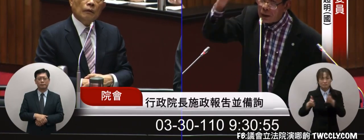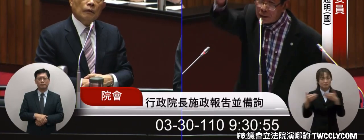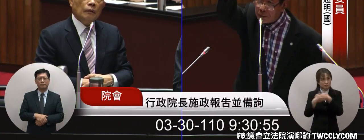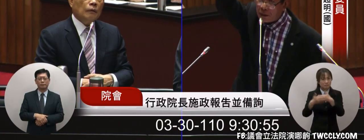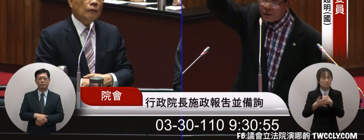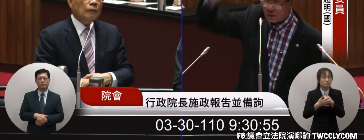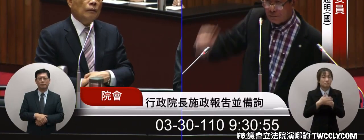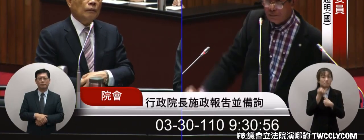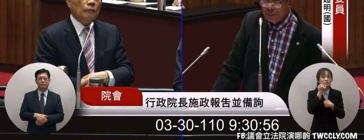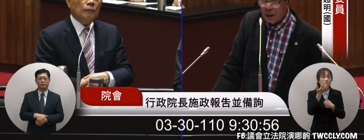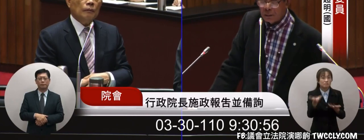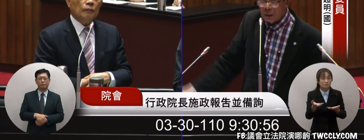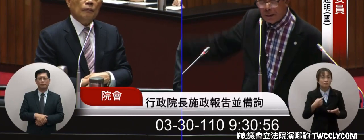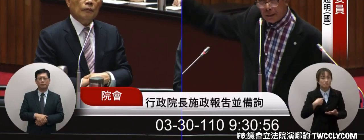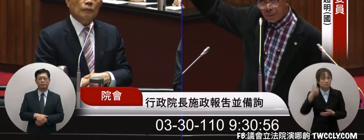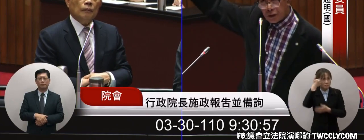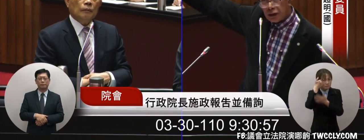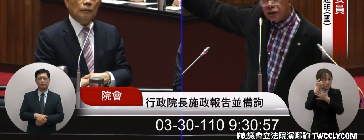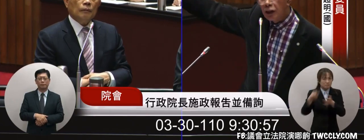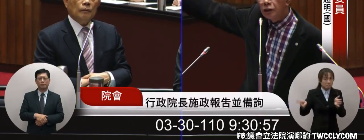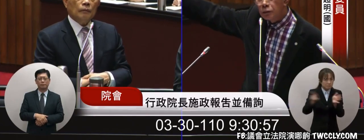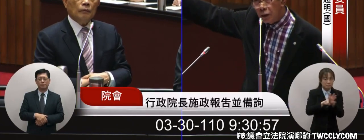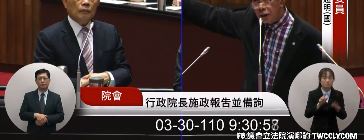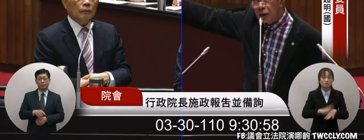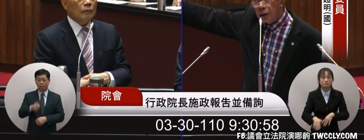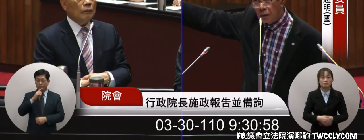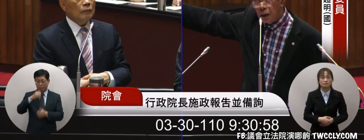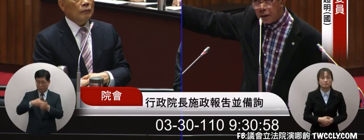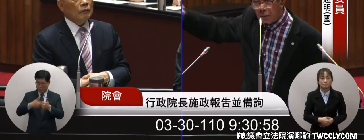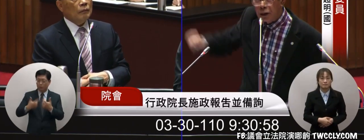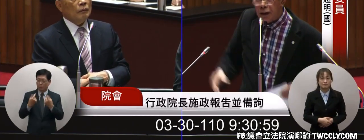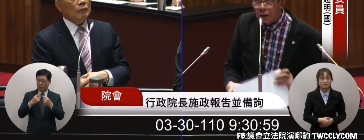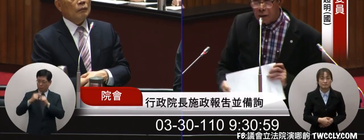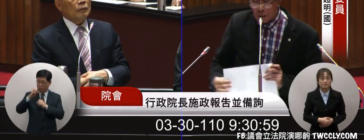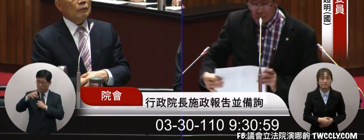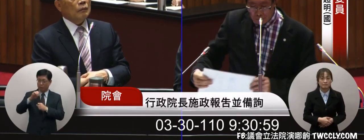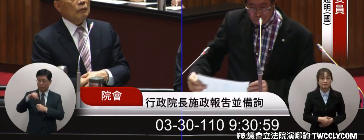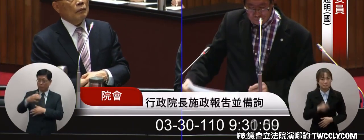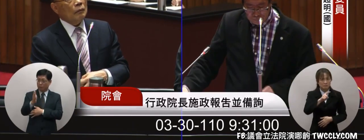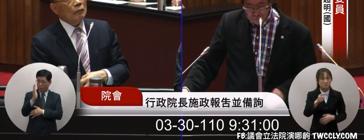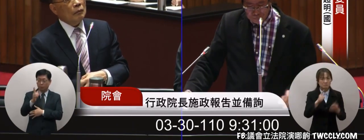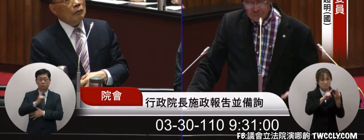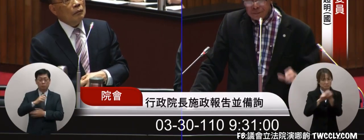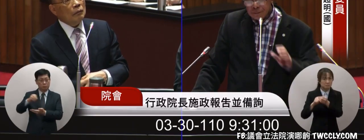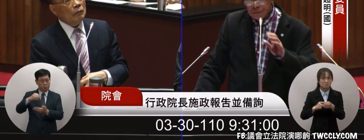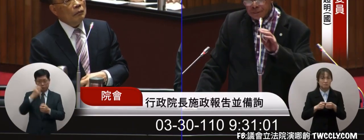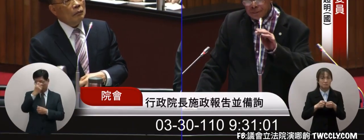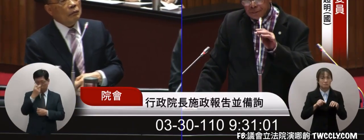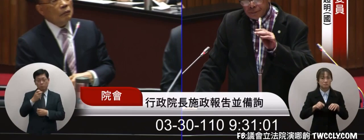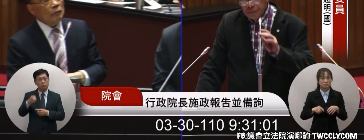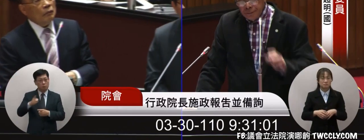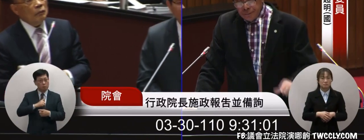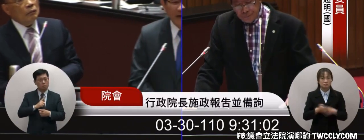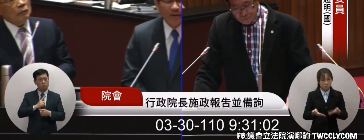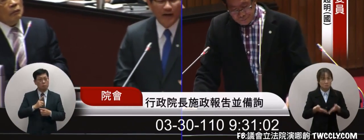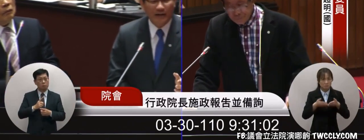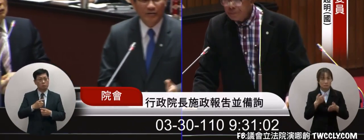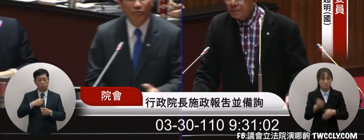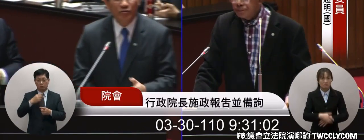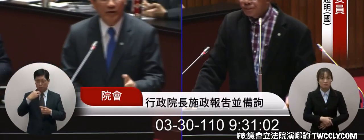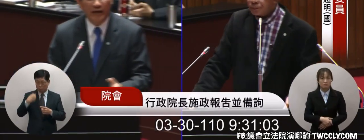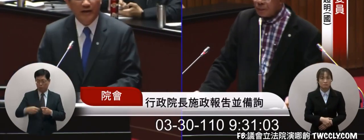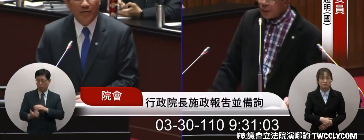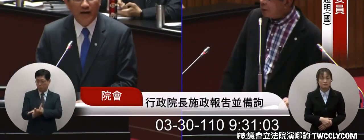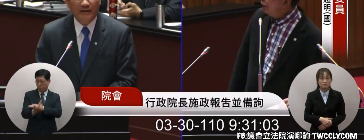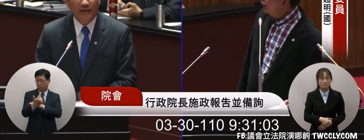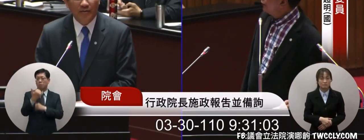感謝你一輩子好嗎這個其實對地方的發展非常的重要共同審在修正的時候他再拿回來速